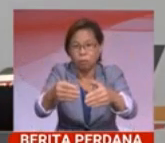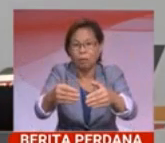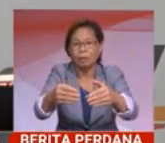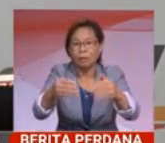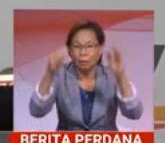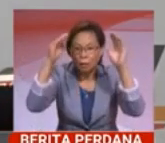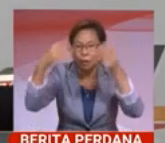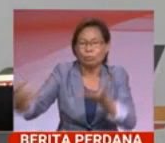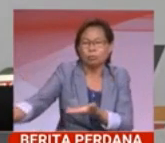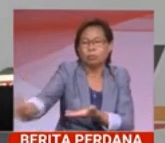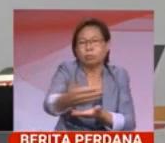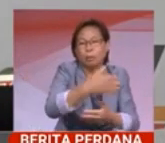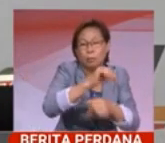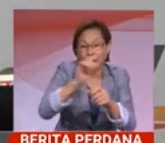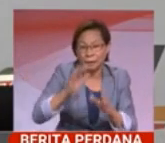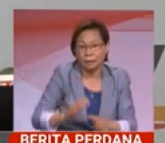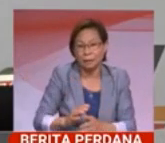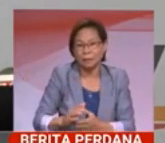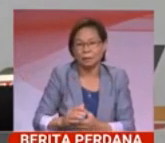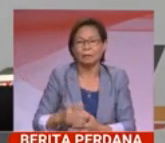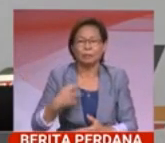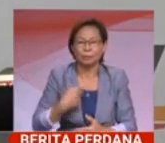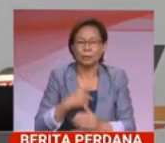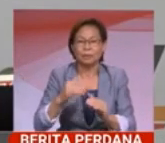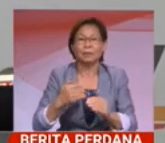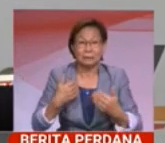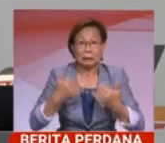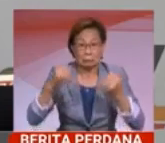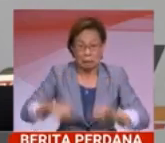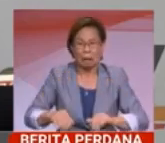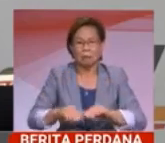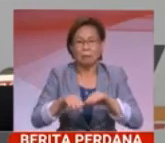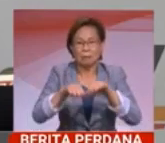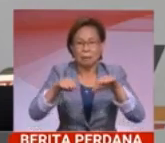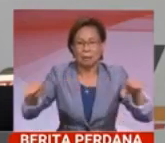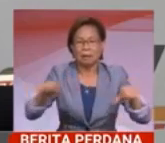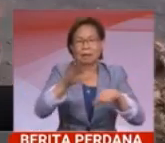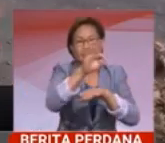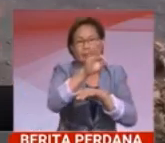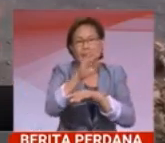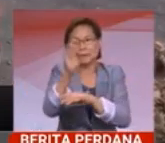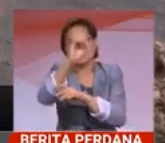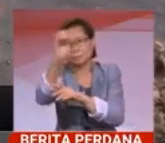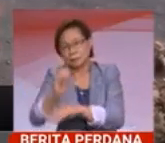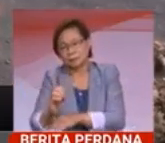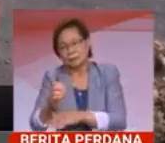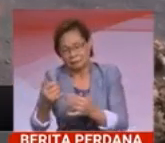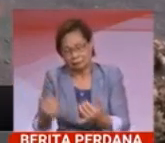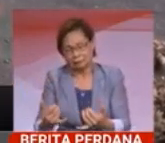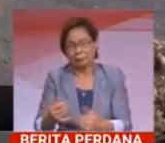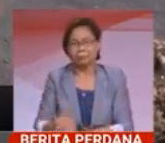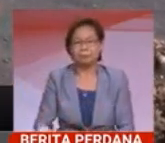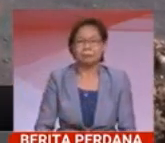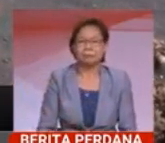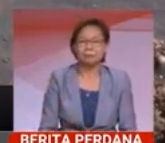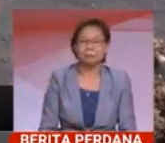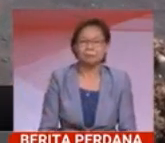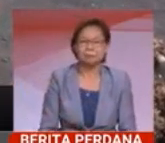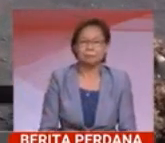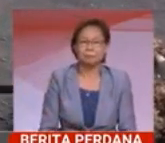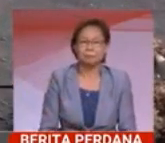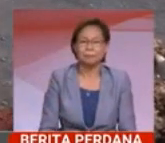siswa ips to be at the level over manchester send a hai